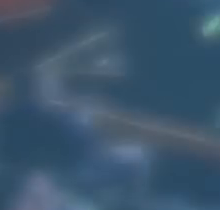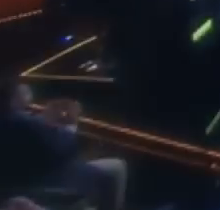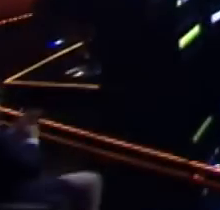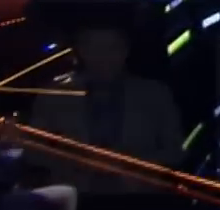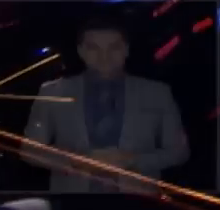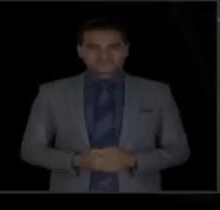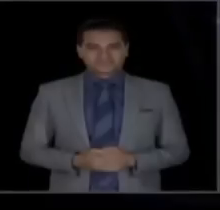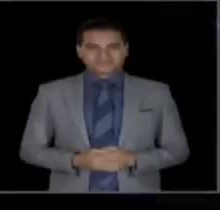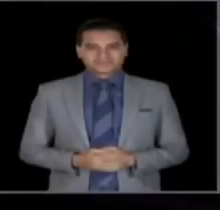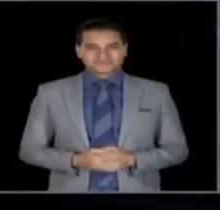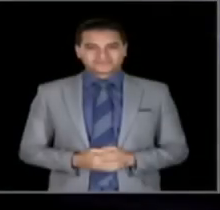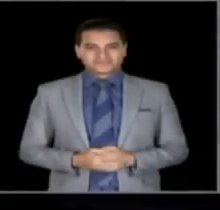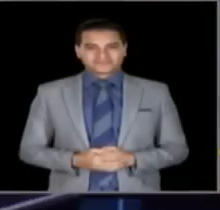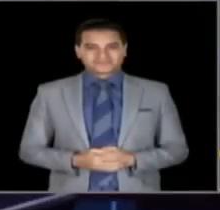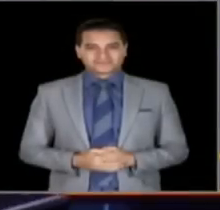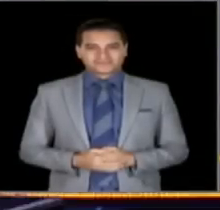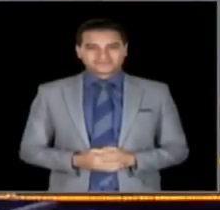حصان يوسف.